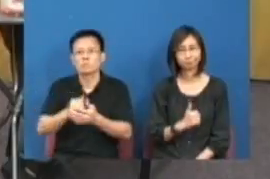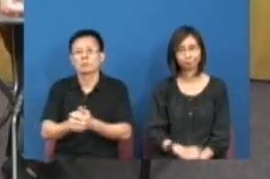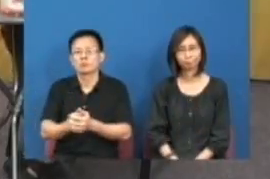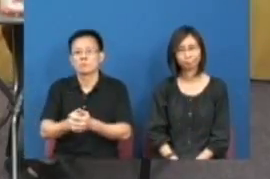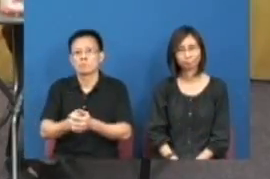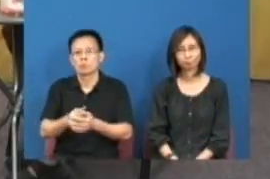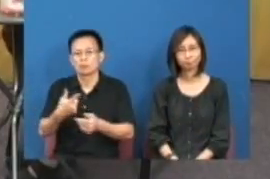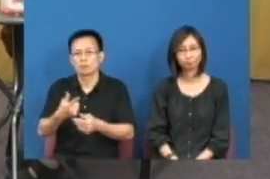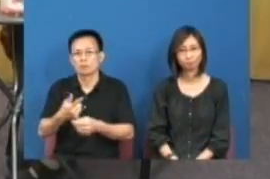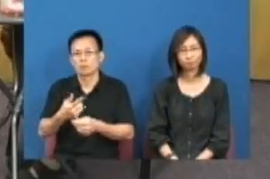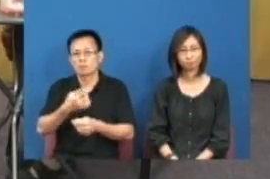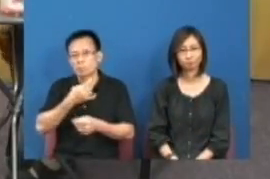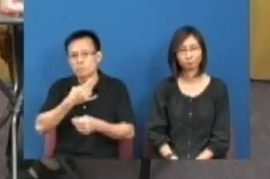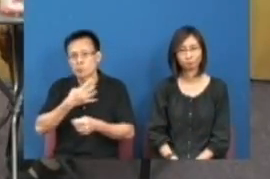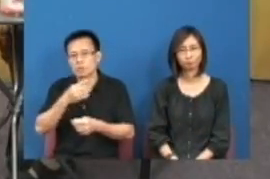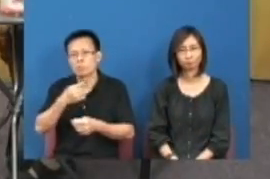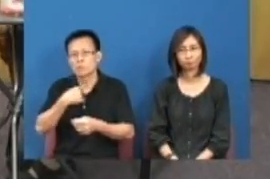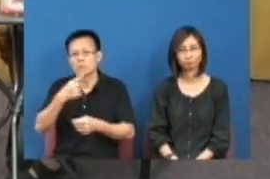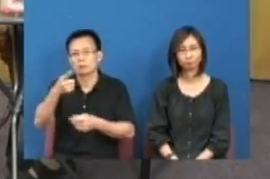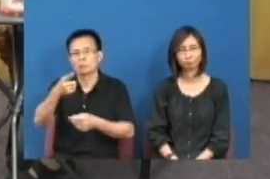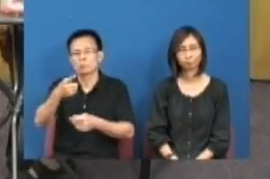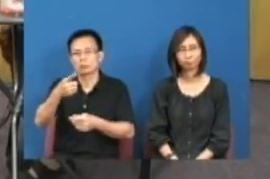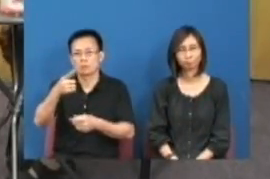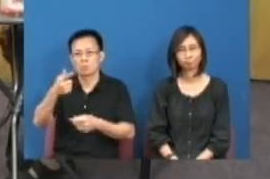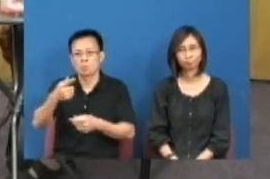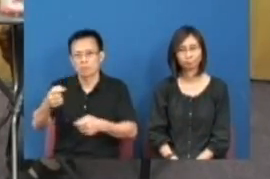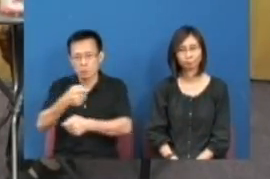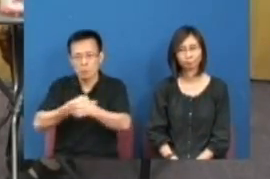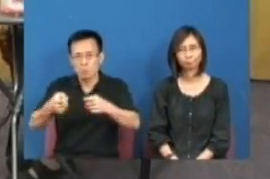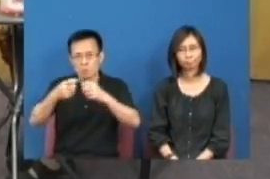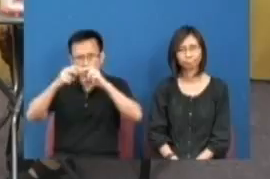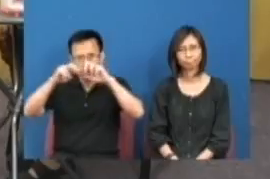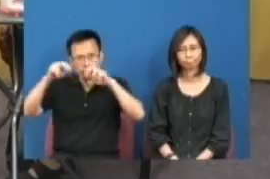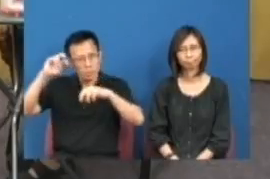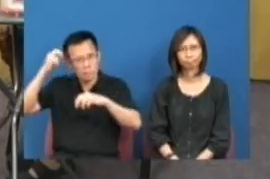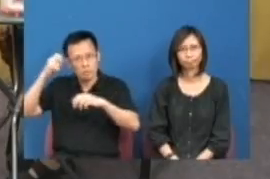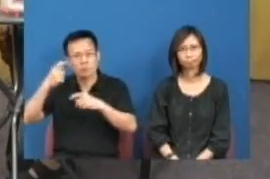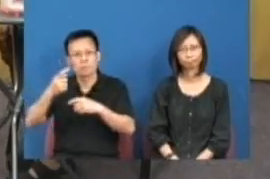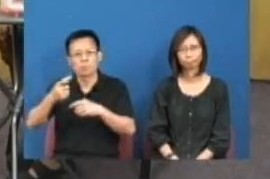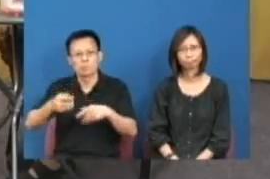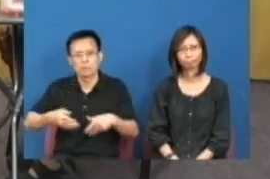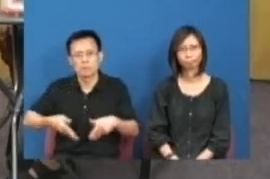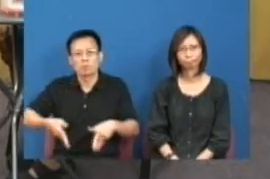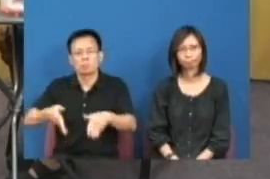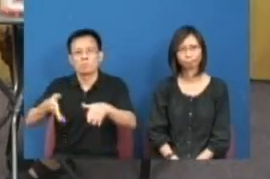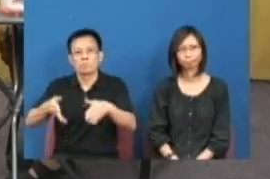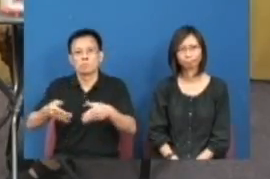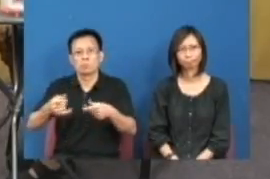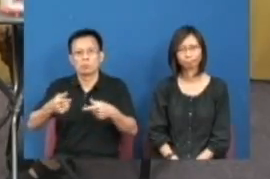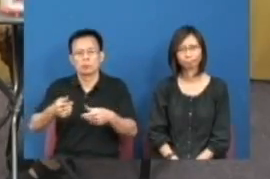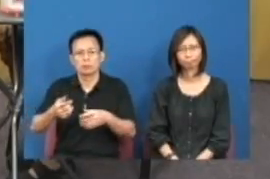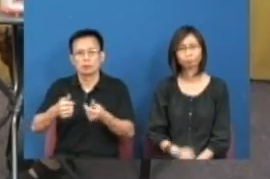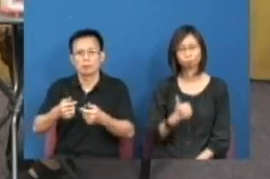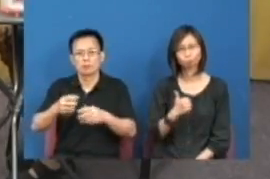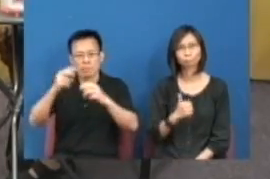必須要嘅一個社會同埋經濟嘅分析啦嘛，呢、這個就係所謂路徑依賴論嘅即係一個悖論嚟㗎啦，係咪？